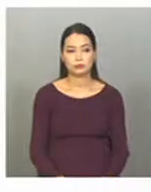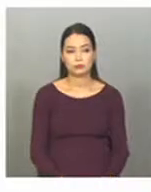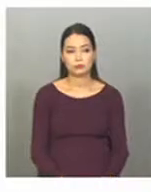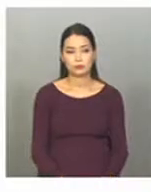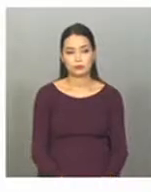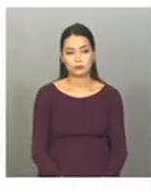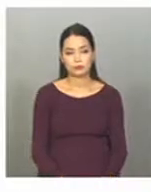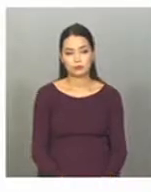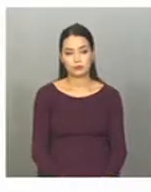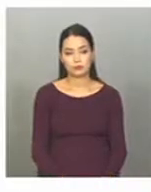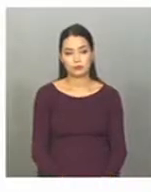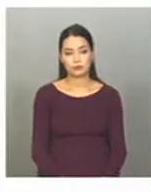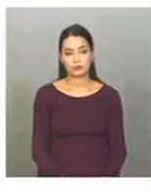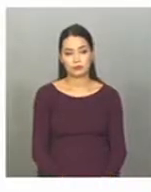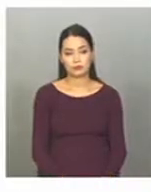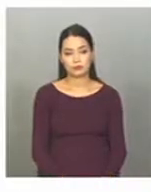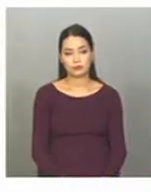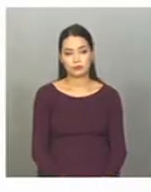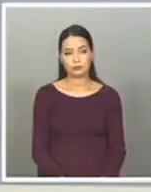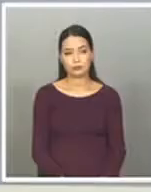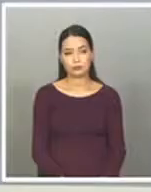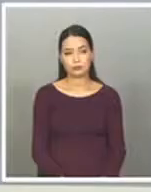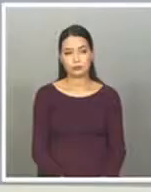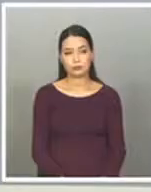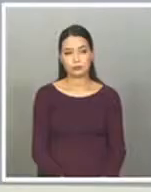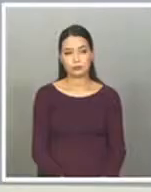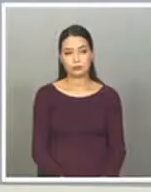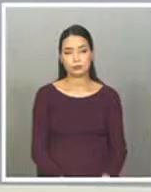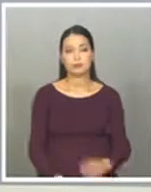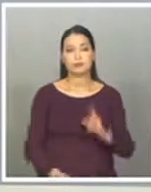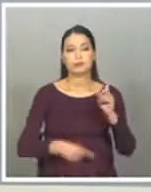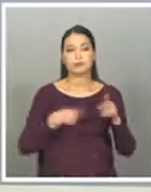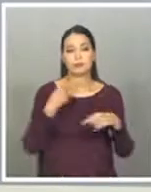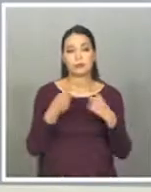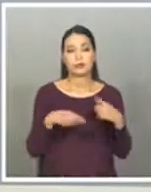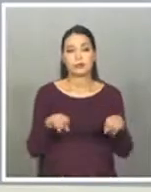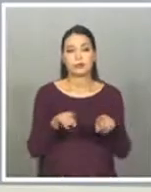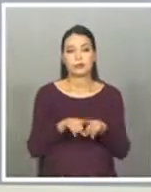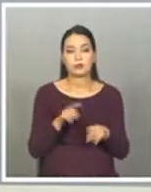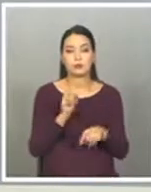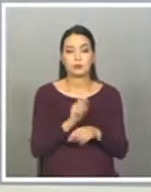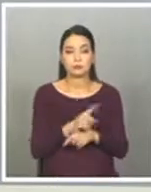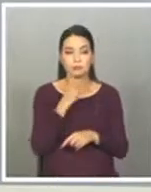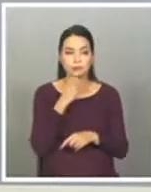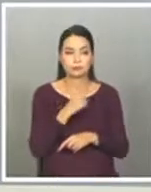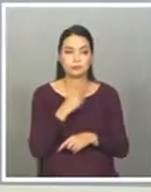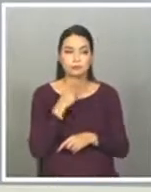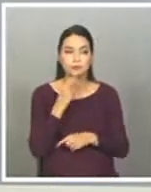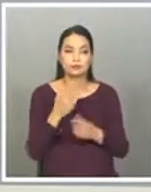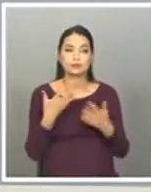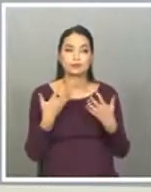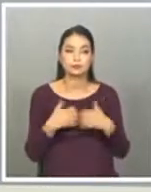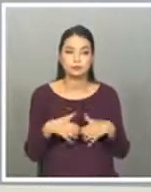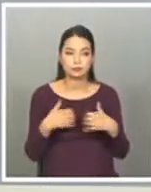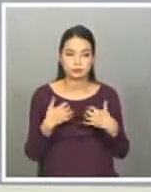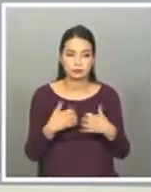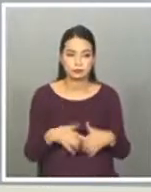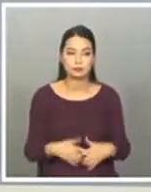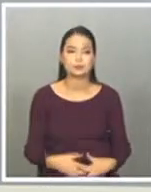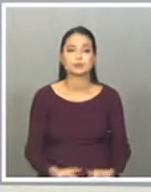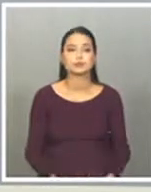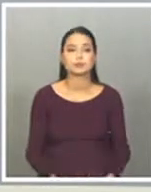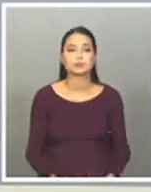Яғни көбейткіштерге жіктелді. Келесі мынадай тапсырма қарастырайық. Өрнекті ықшамдаңыз.